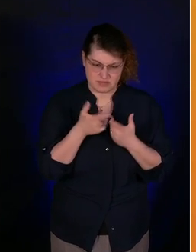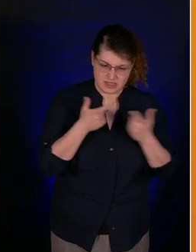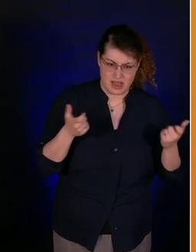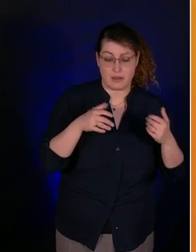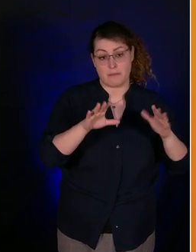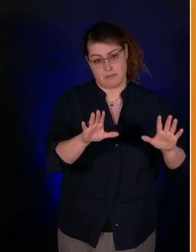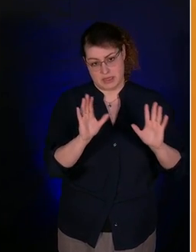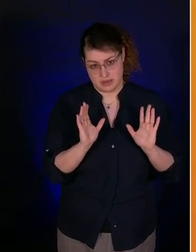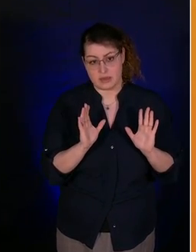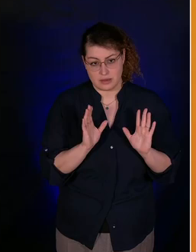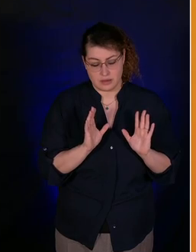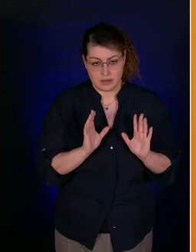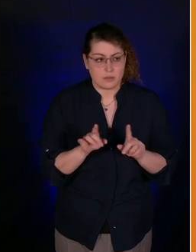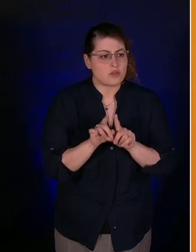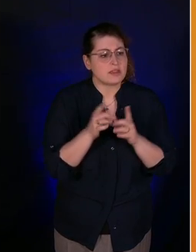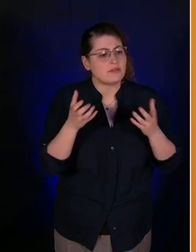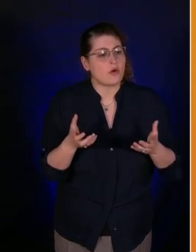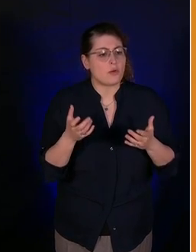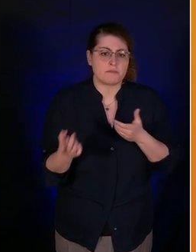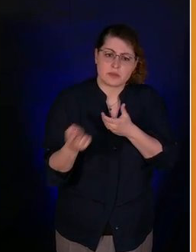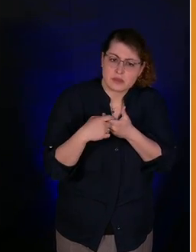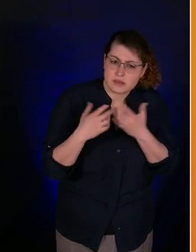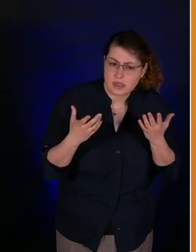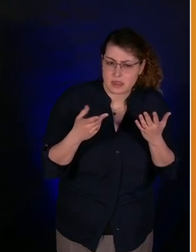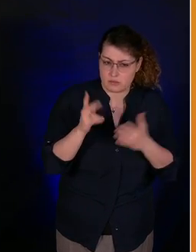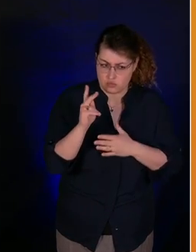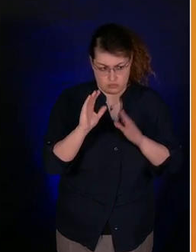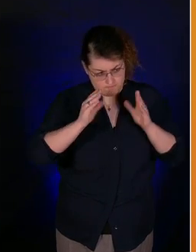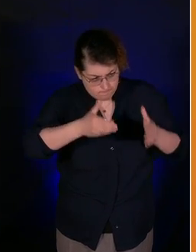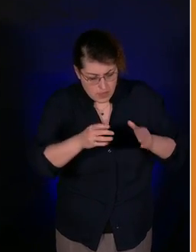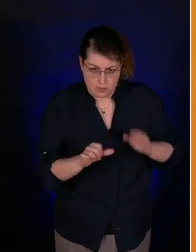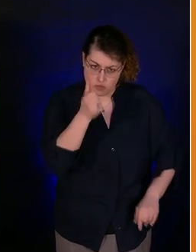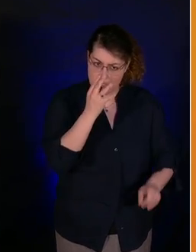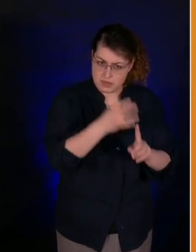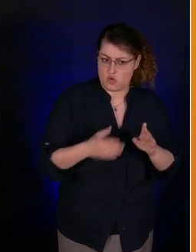mots, et souhaite une CGT recentrée sur ses premières missions.